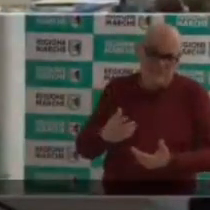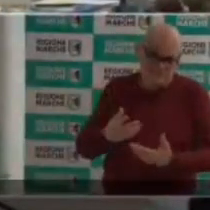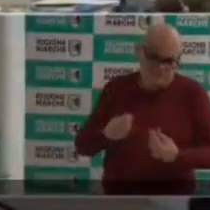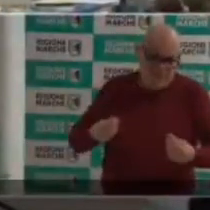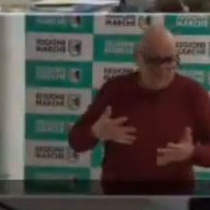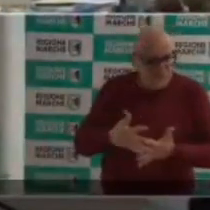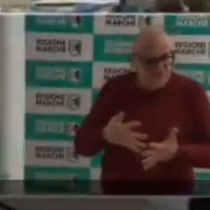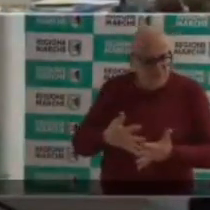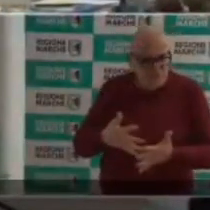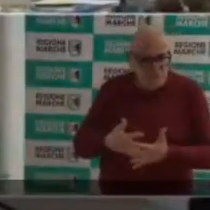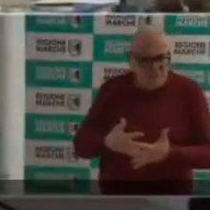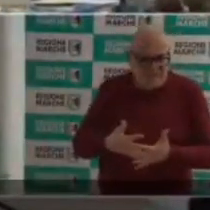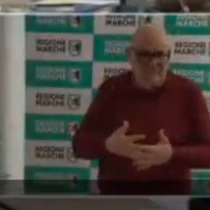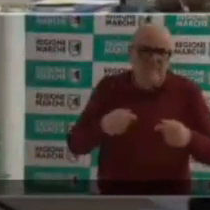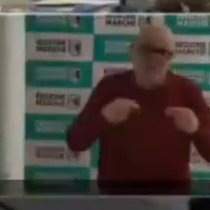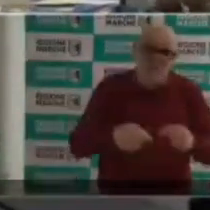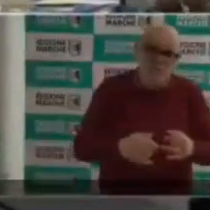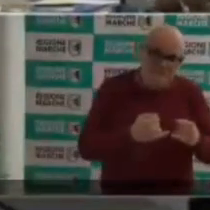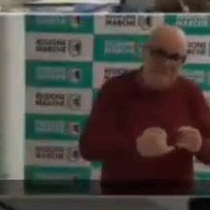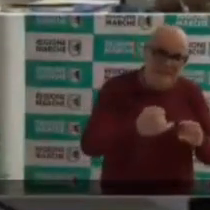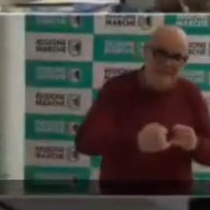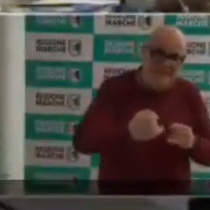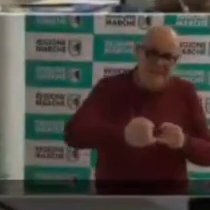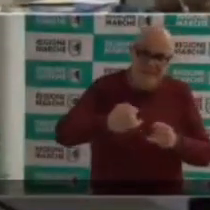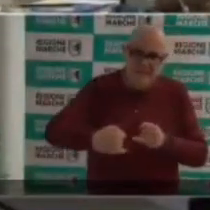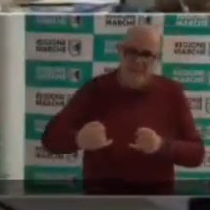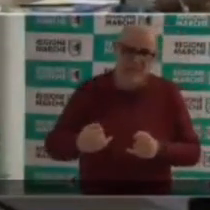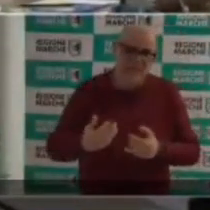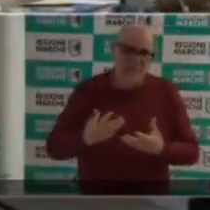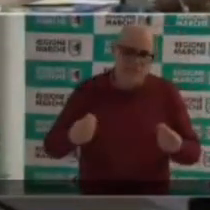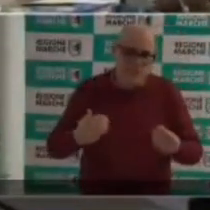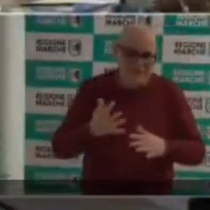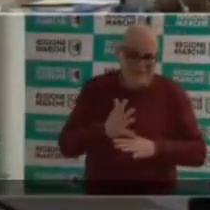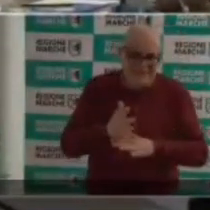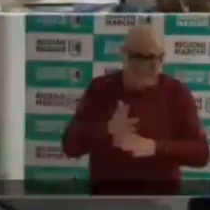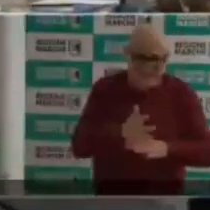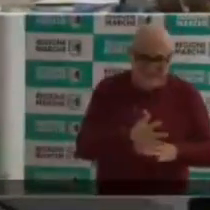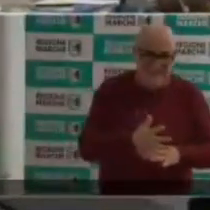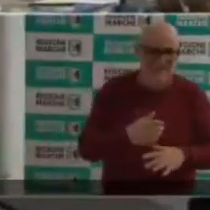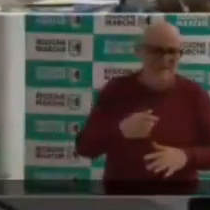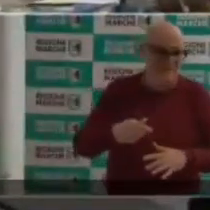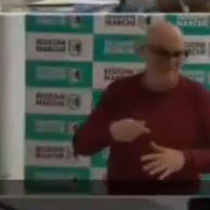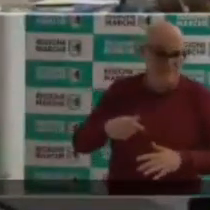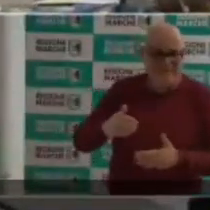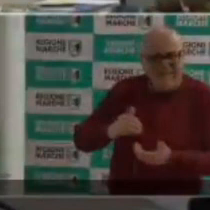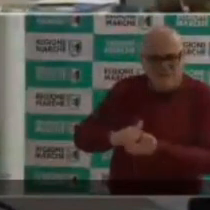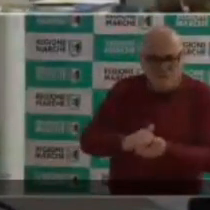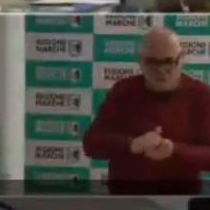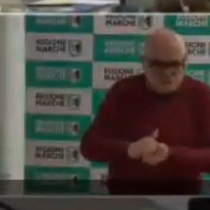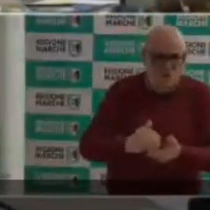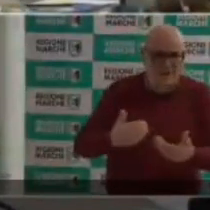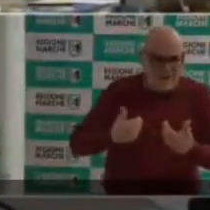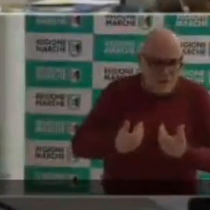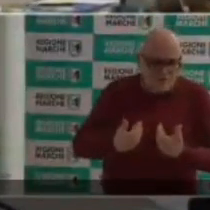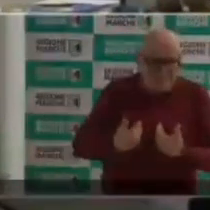ecco, su queste linee molte delle azioni, molti interventi delle associazioni, la nostra e quelle che sono in questo progetto